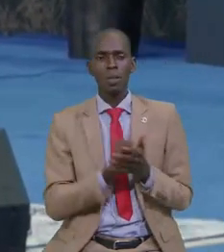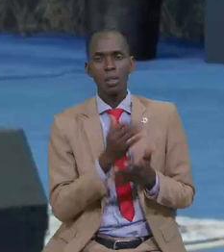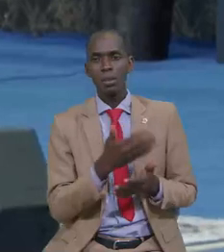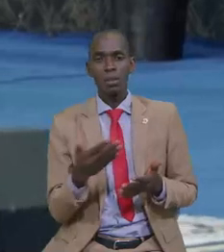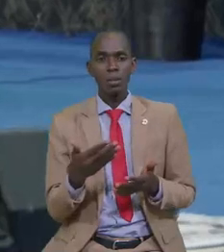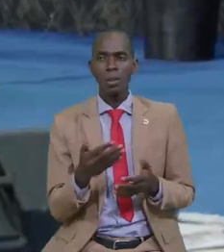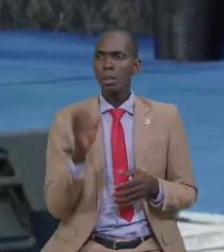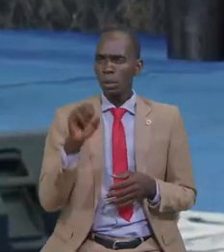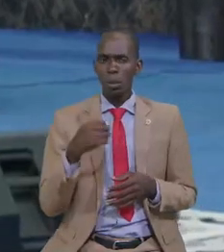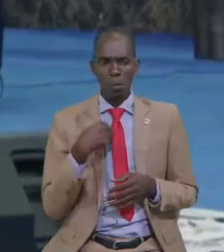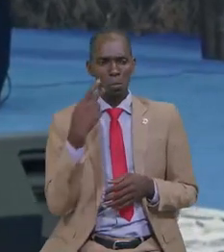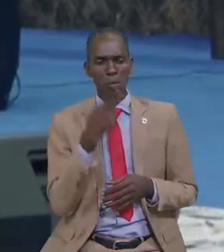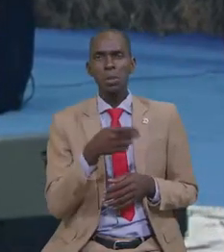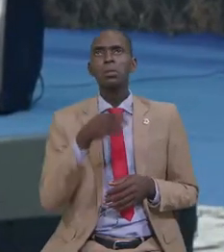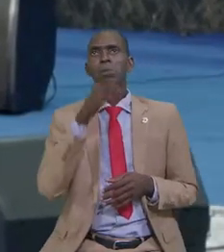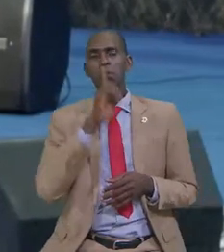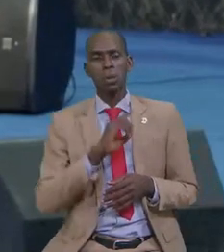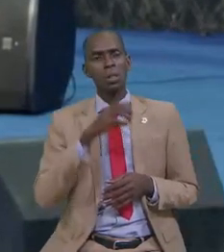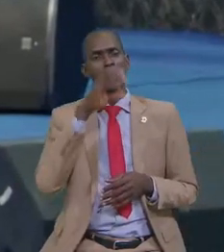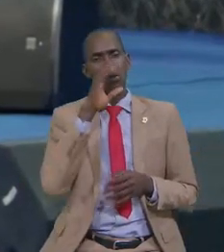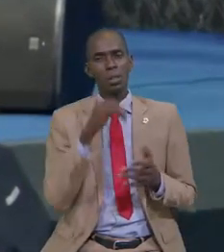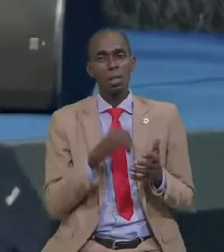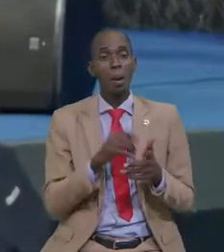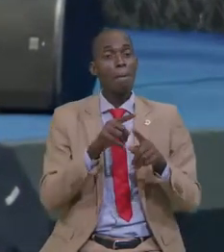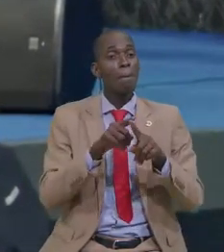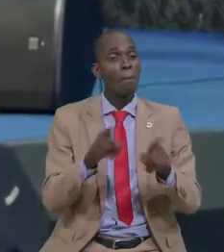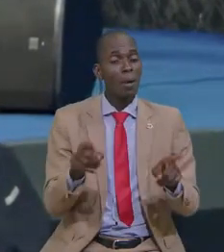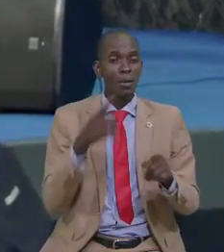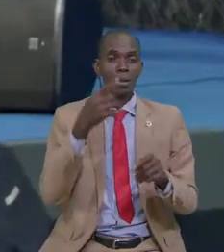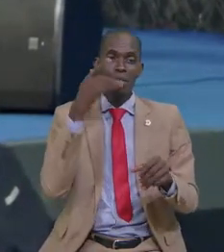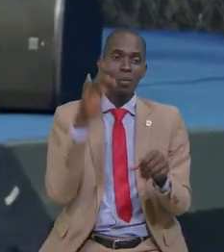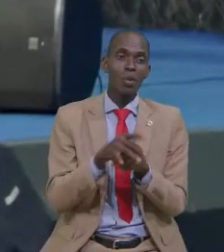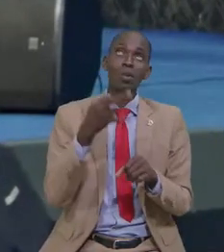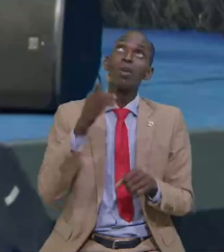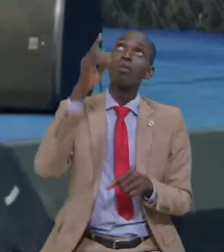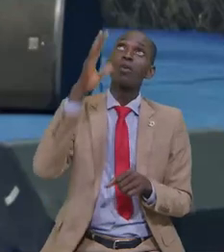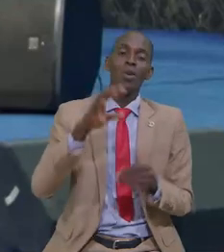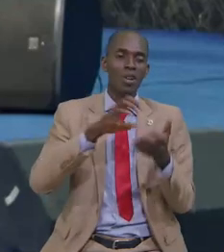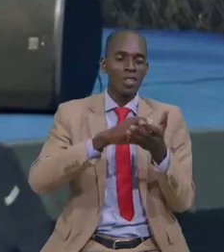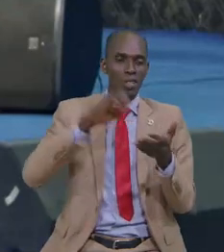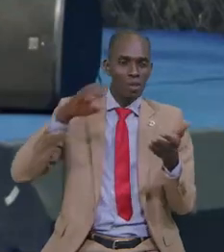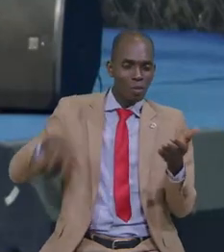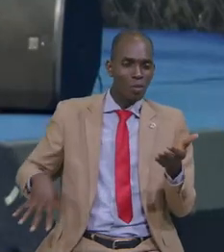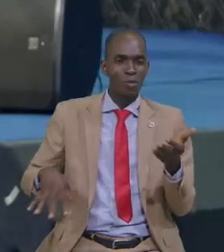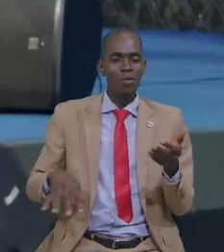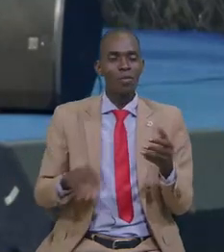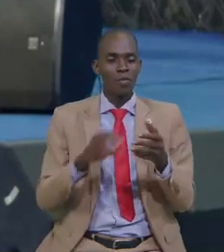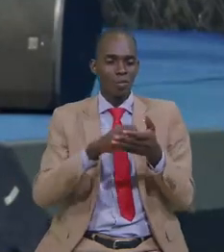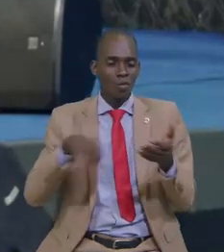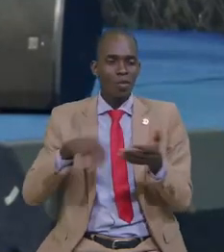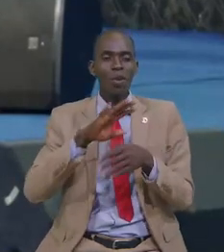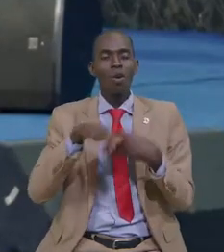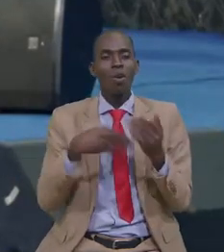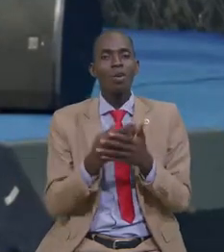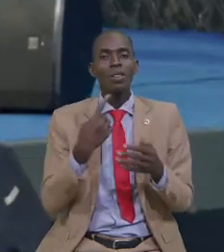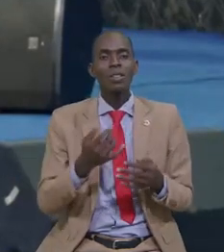là? Oui, elle a englouti. Mais la promesse de Dieu a enlevé, a